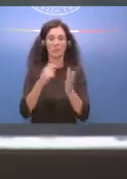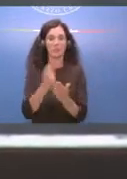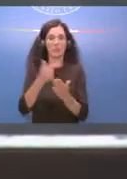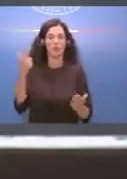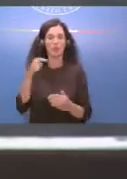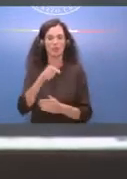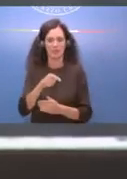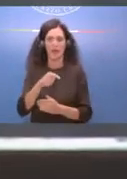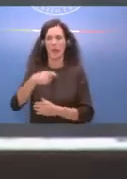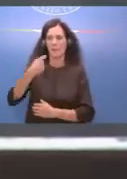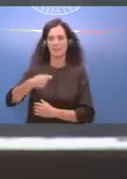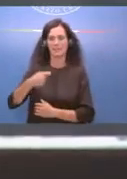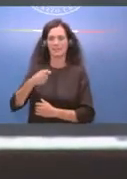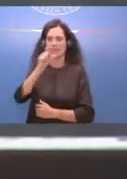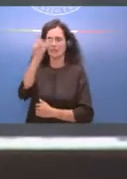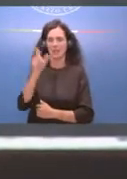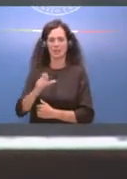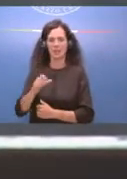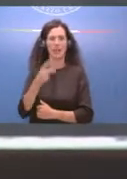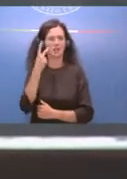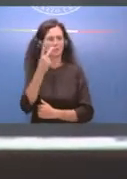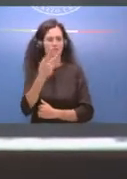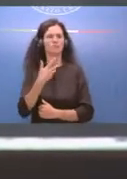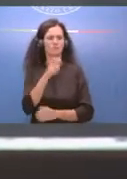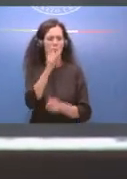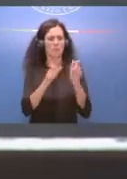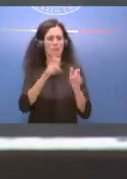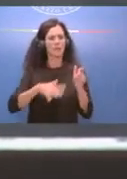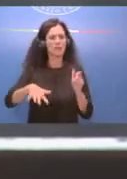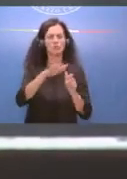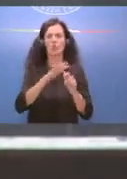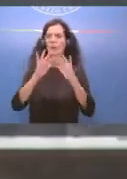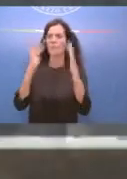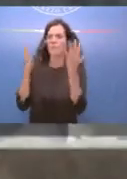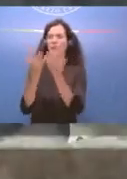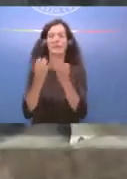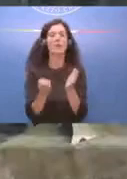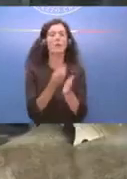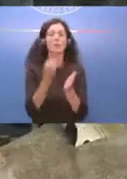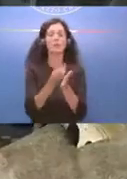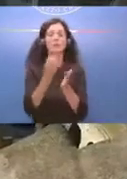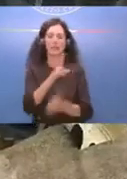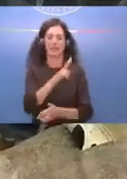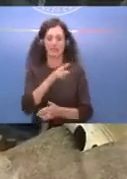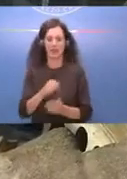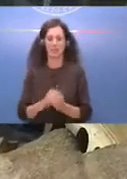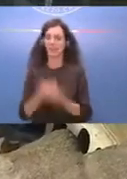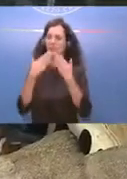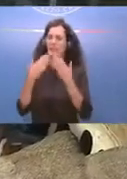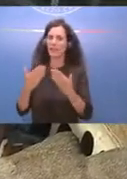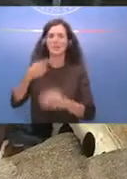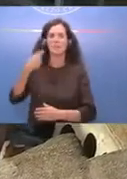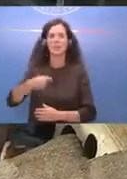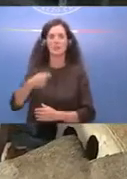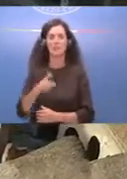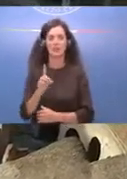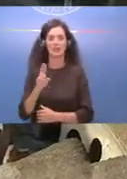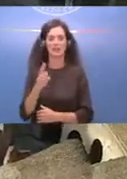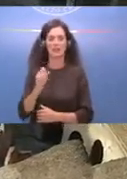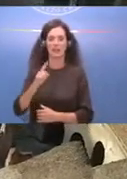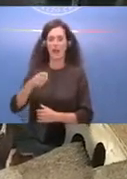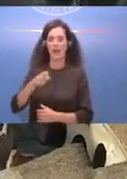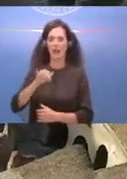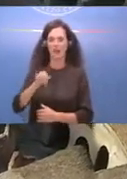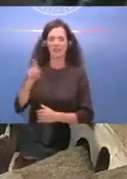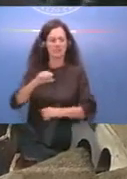italiana che abbiamo visto persone pianeta prosperità ringrazio presidente draghi per avere creduto nella